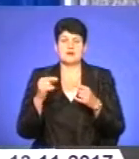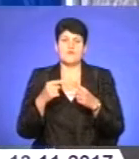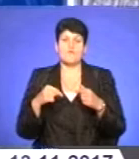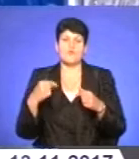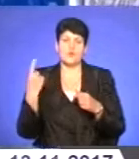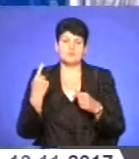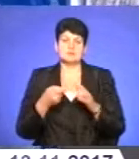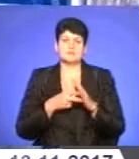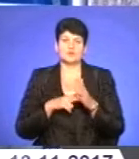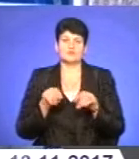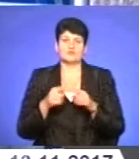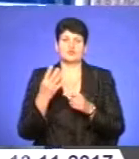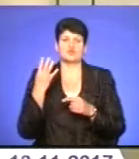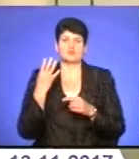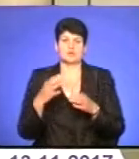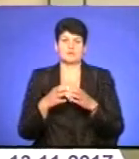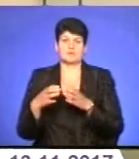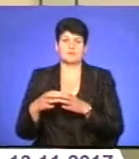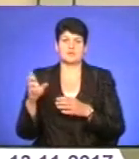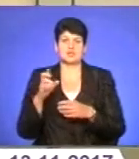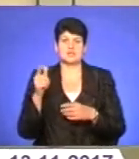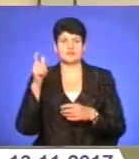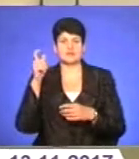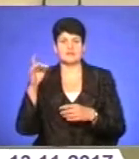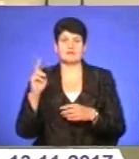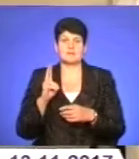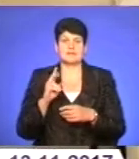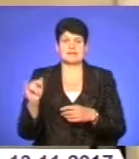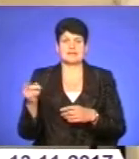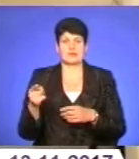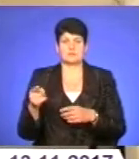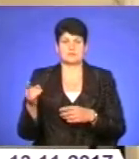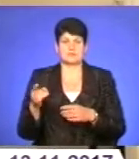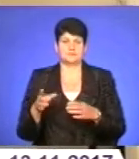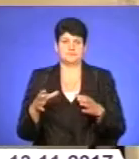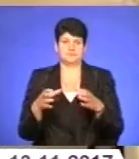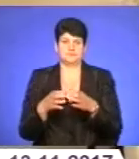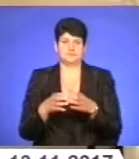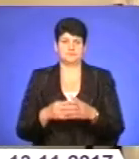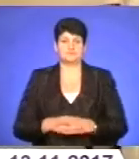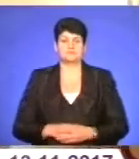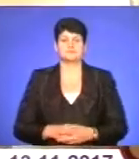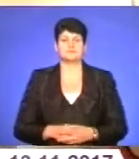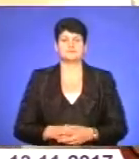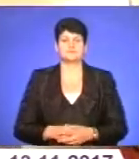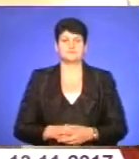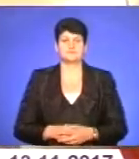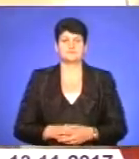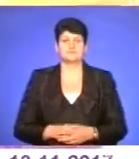створити 4 госпітальних округи – Бережанський, Чортківський, Кременецький та Тернопільський. Ірина Терлюк, Оксана Галіяш, Вісті